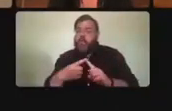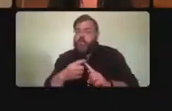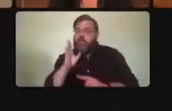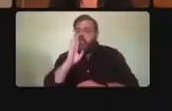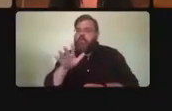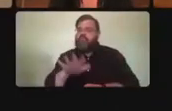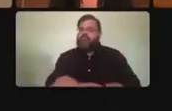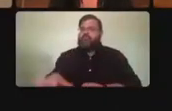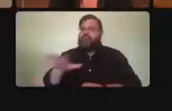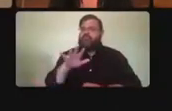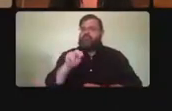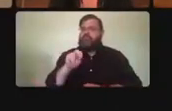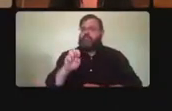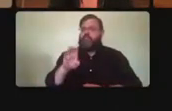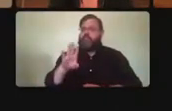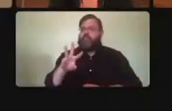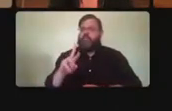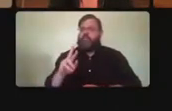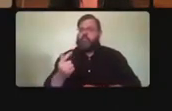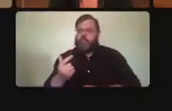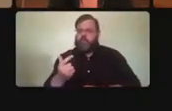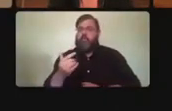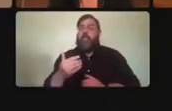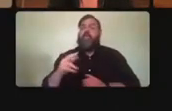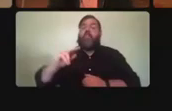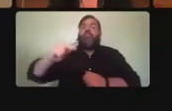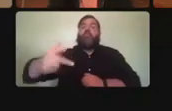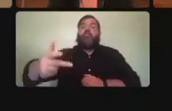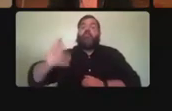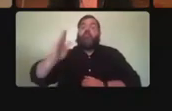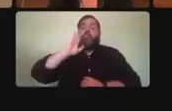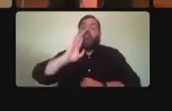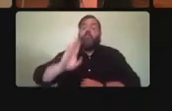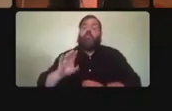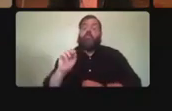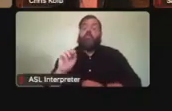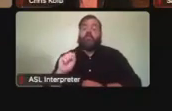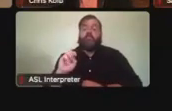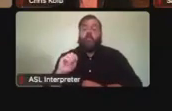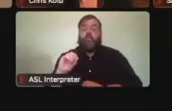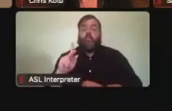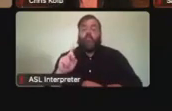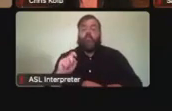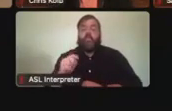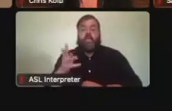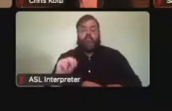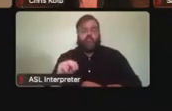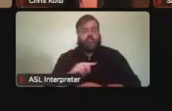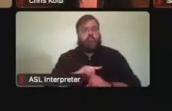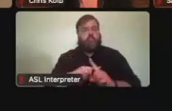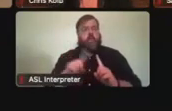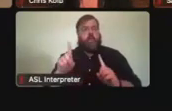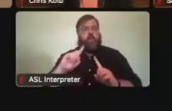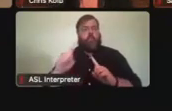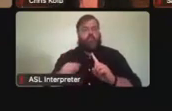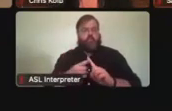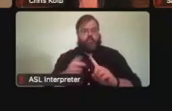Na jengo ambalo tutalifungua litakalofuata litakuwa katika eneo la Newbrook.